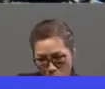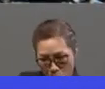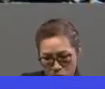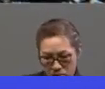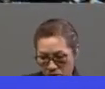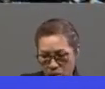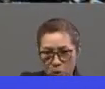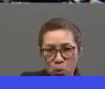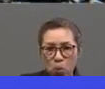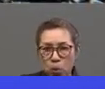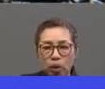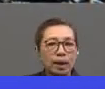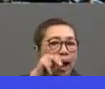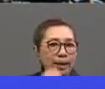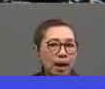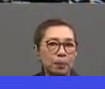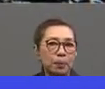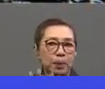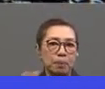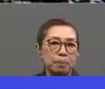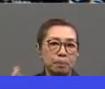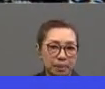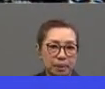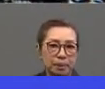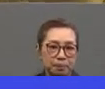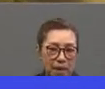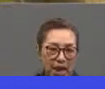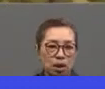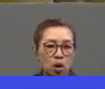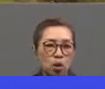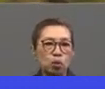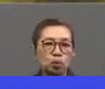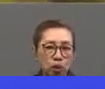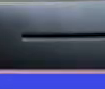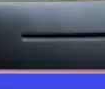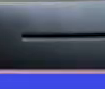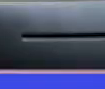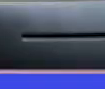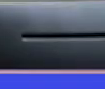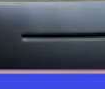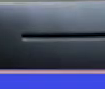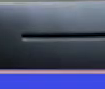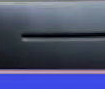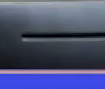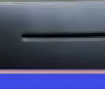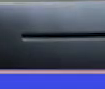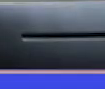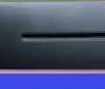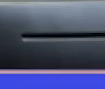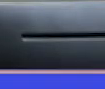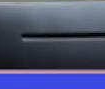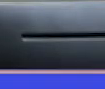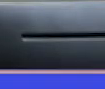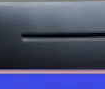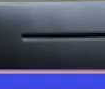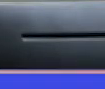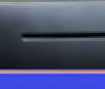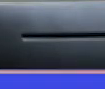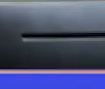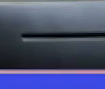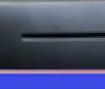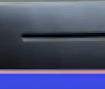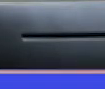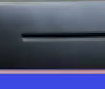มูลกับพี่น้องประชาชนกันอย่างต่อเนื่องส่วน9วมาตรการรองรับฤดูแล้งปี 66/67นั้นก็ต้อง